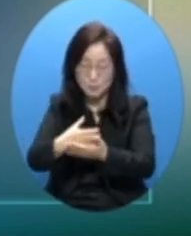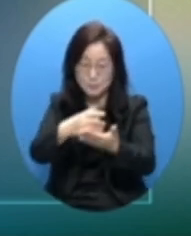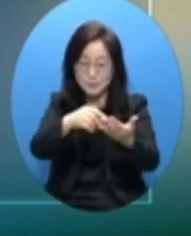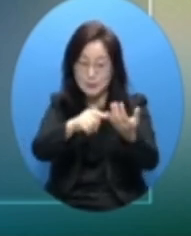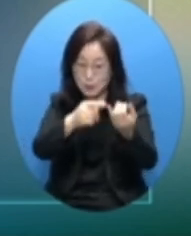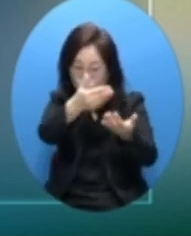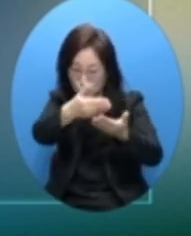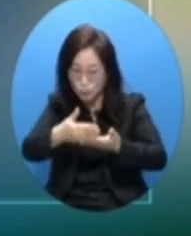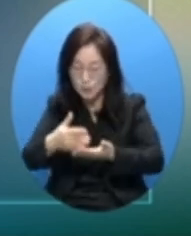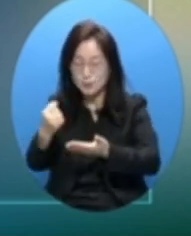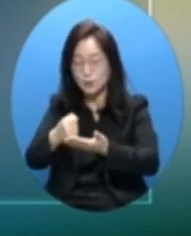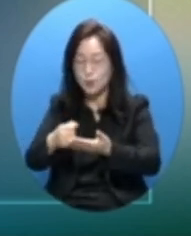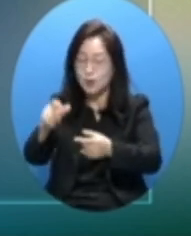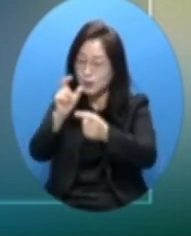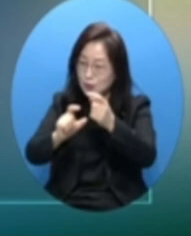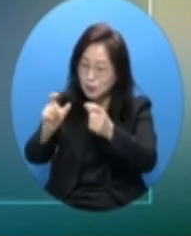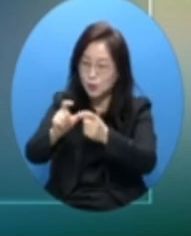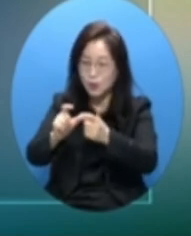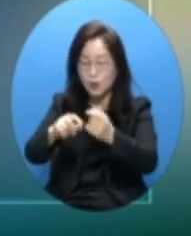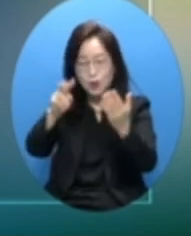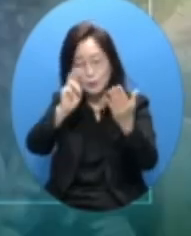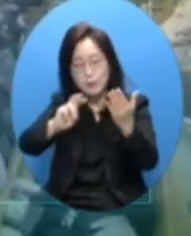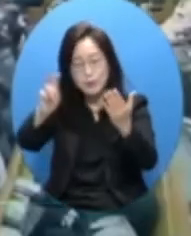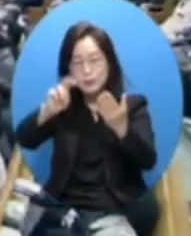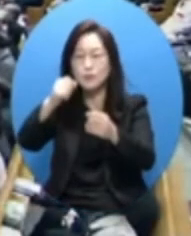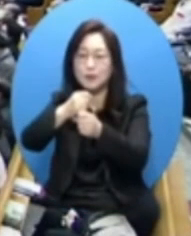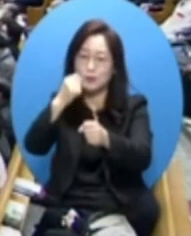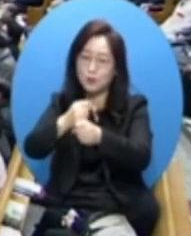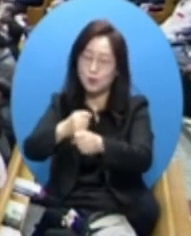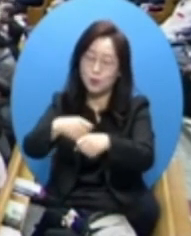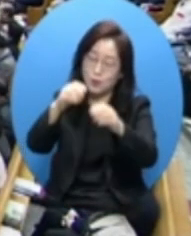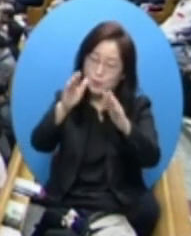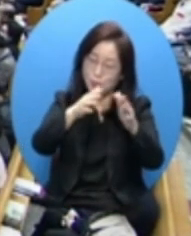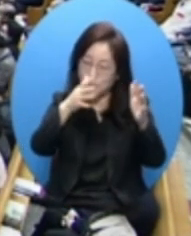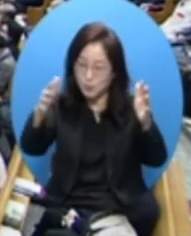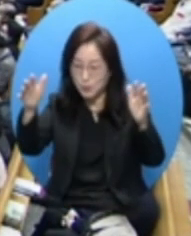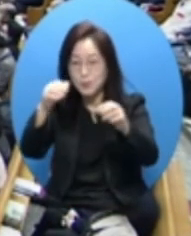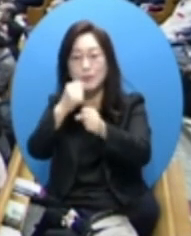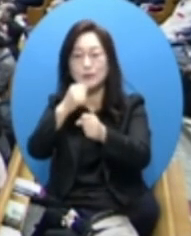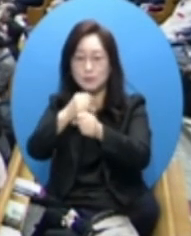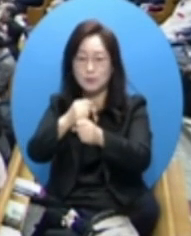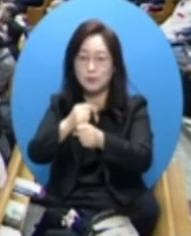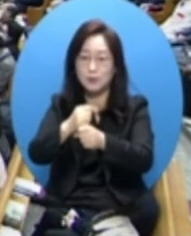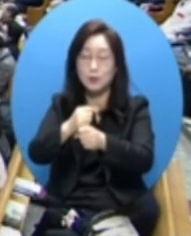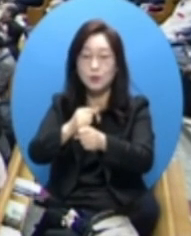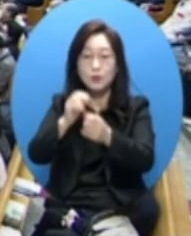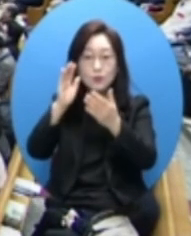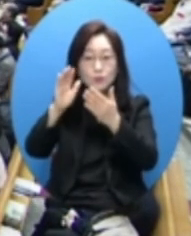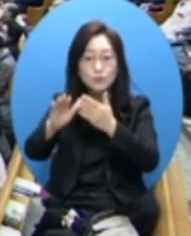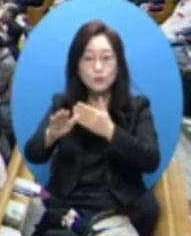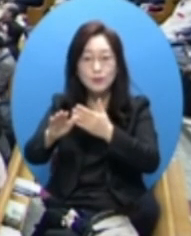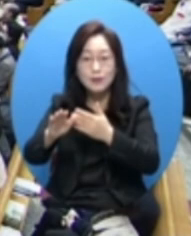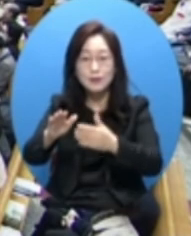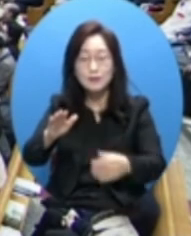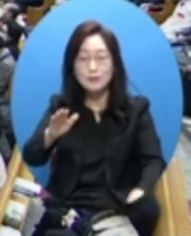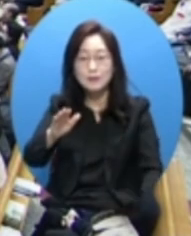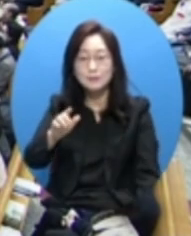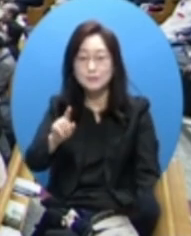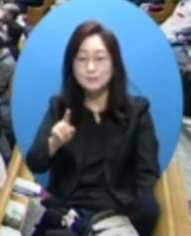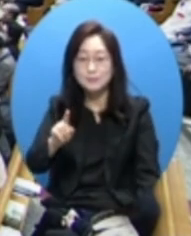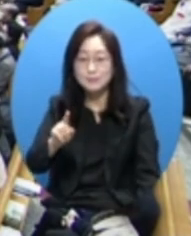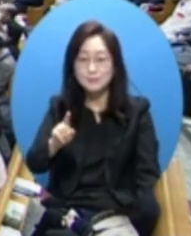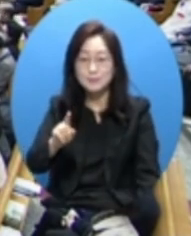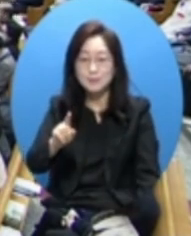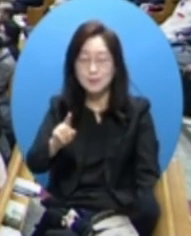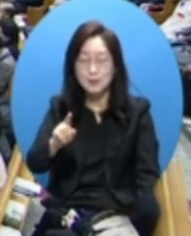가지고 후렴을 덧붙여서 찬송을 하나 만들고 그걸 붙였는데 그 해 아이가 생키라고 하는